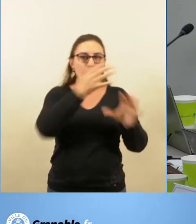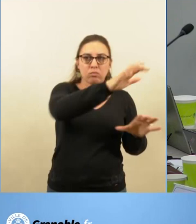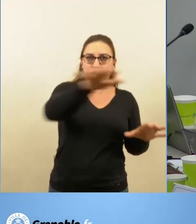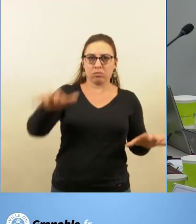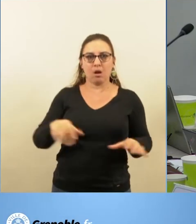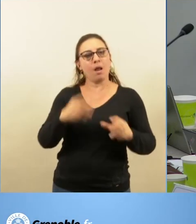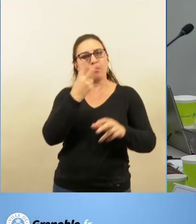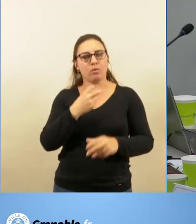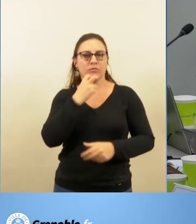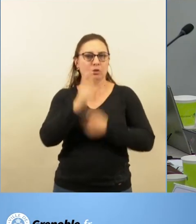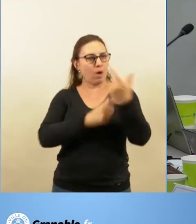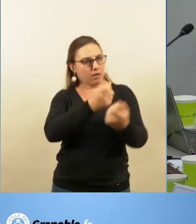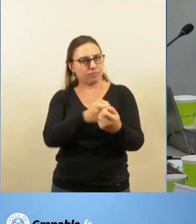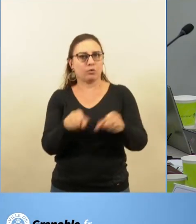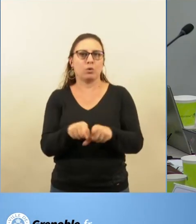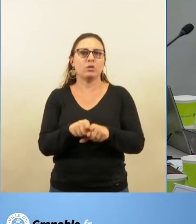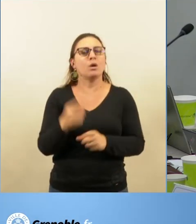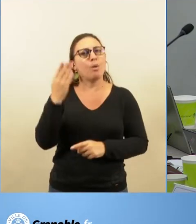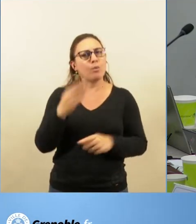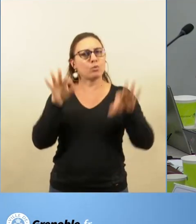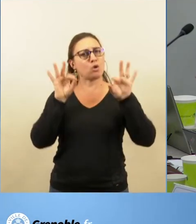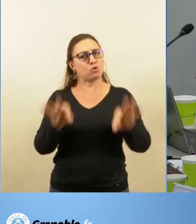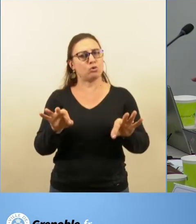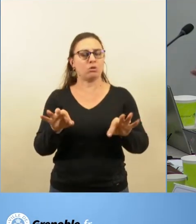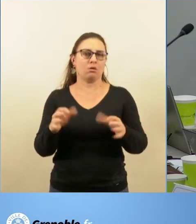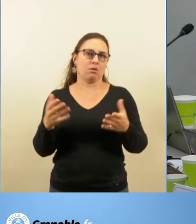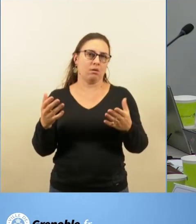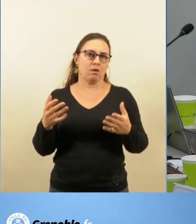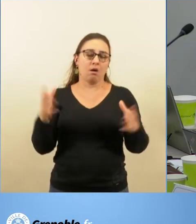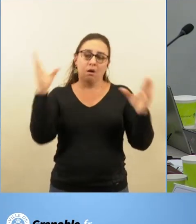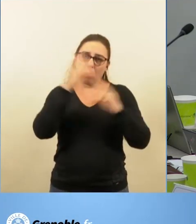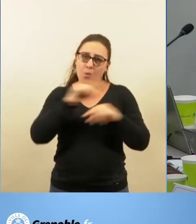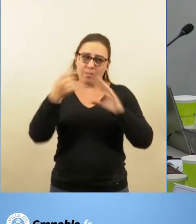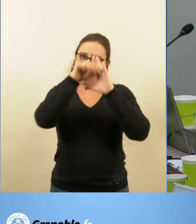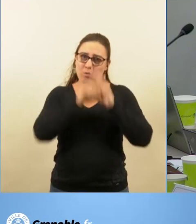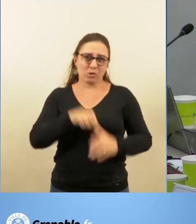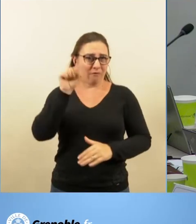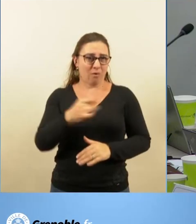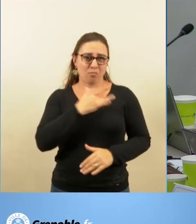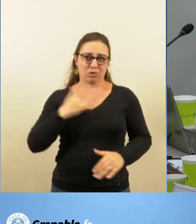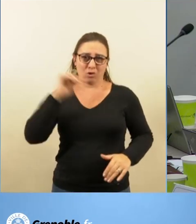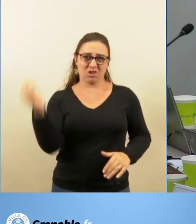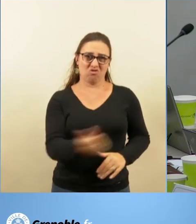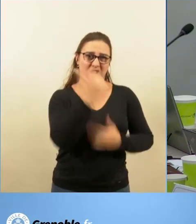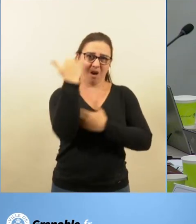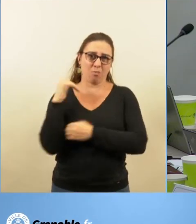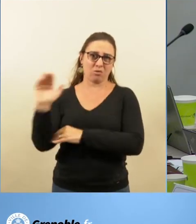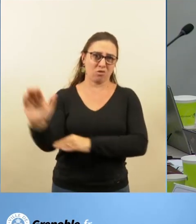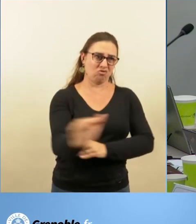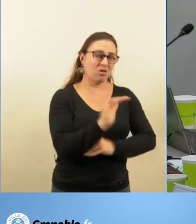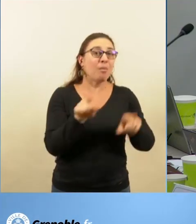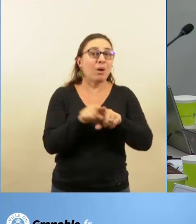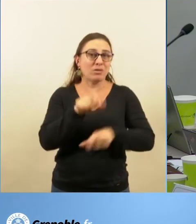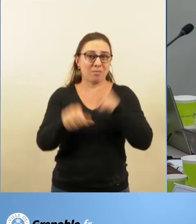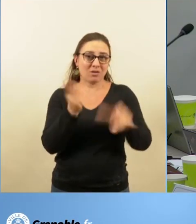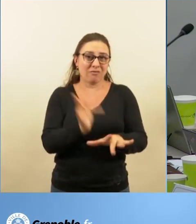et le plus réaliste possible afin que cette mesure qui rappelons-le au passage est nécessaire pour la santé de toutes ces de tous mais surtout les